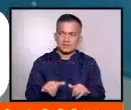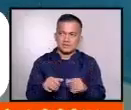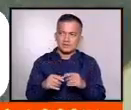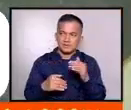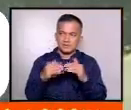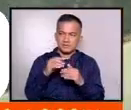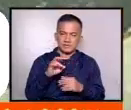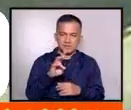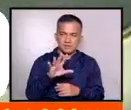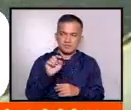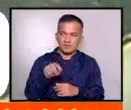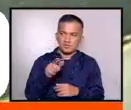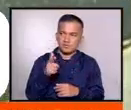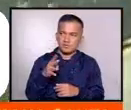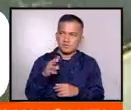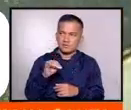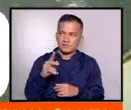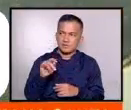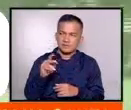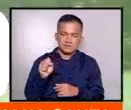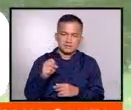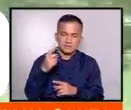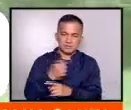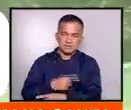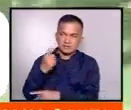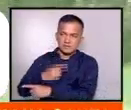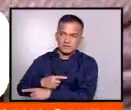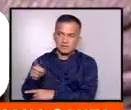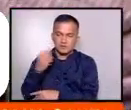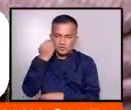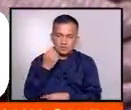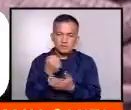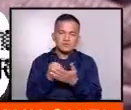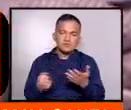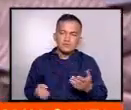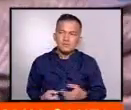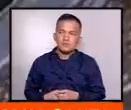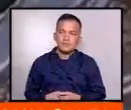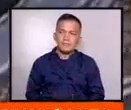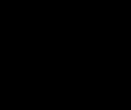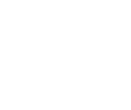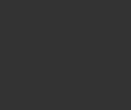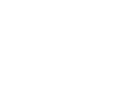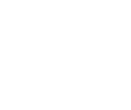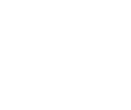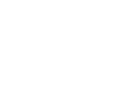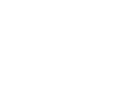Maabot pa rin kasi sa 75.24 million liters kada araw ang kulang sa kanilang supply.